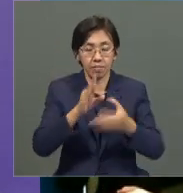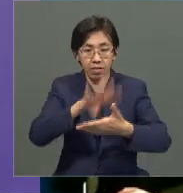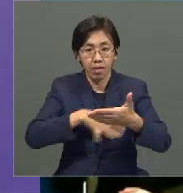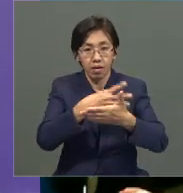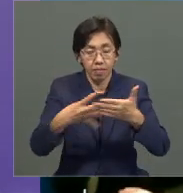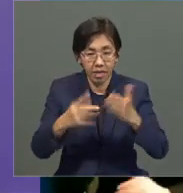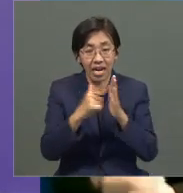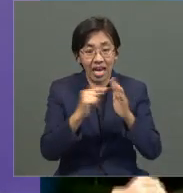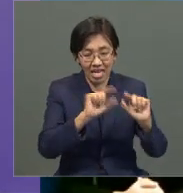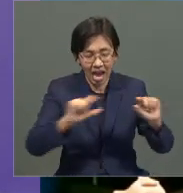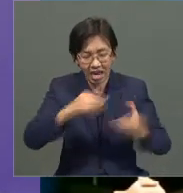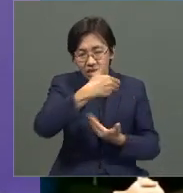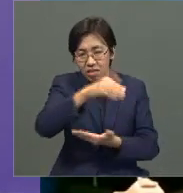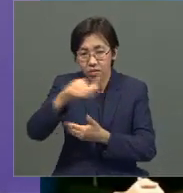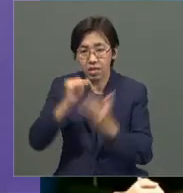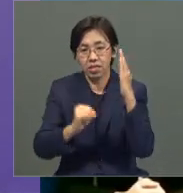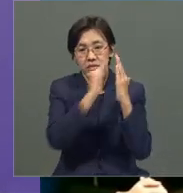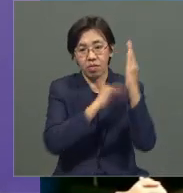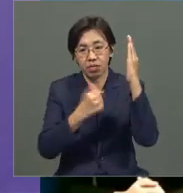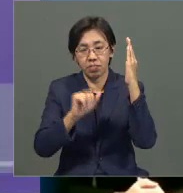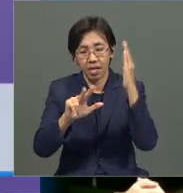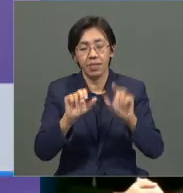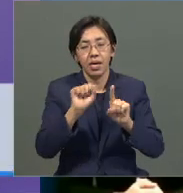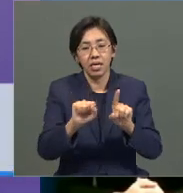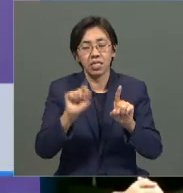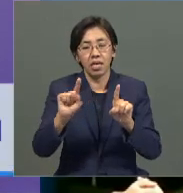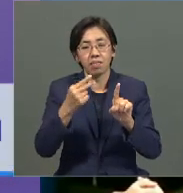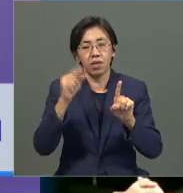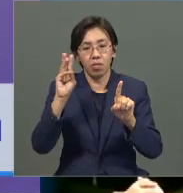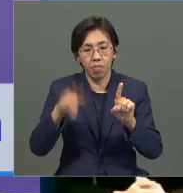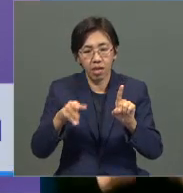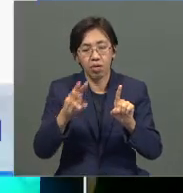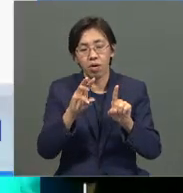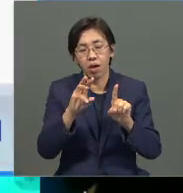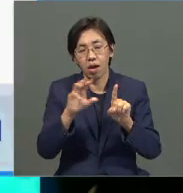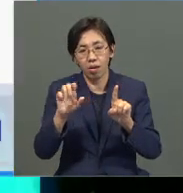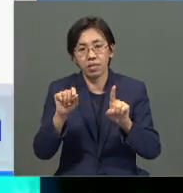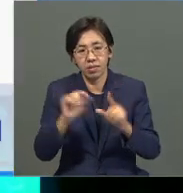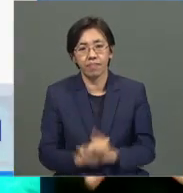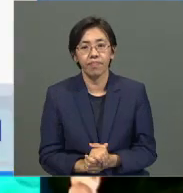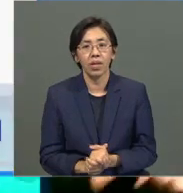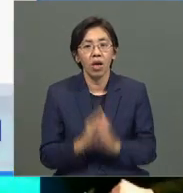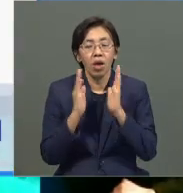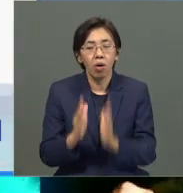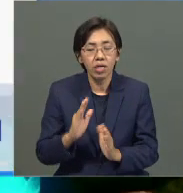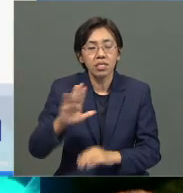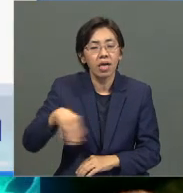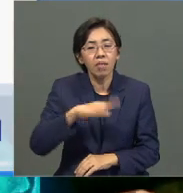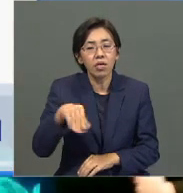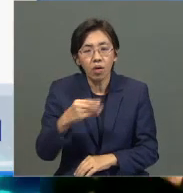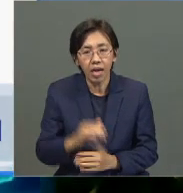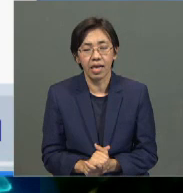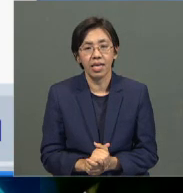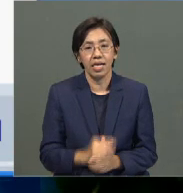ตอนนี้ก็คือกระจายไป13จังหวัดนะคะ 116,520 โดสมีผู้ได้รับวัคซีนสะสมตั้งแต่